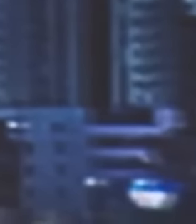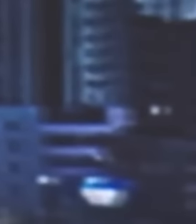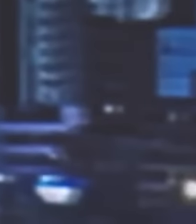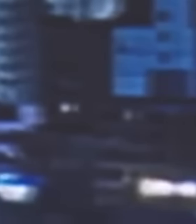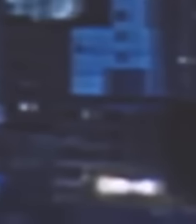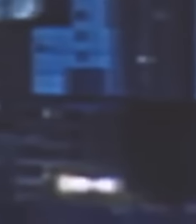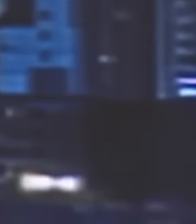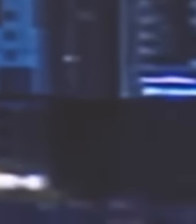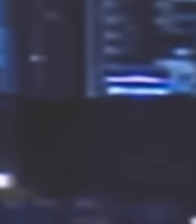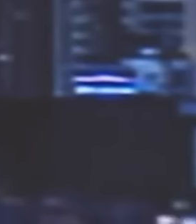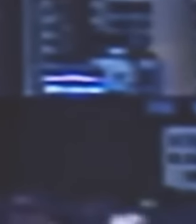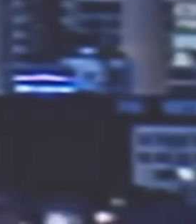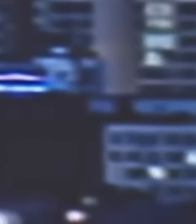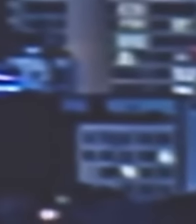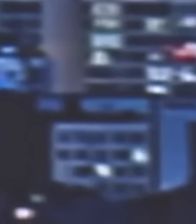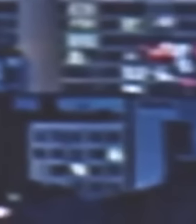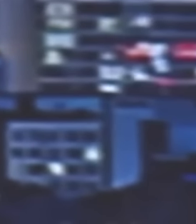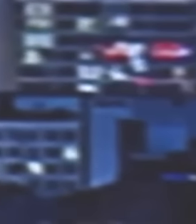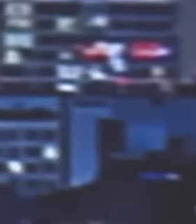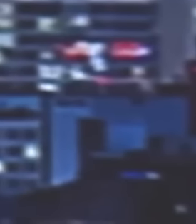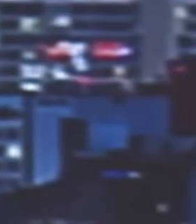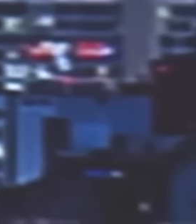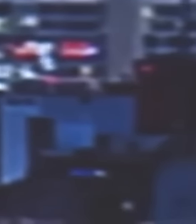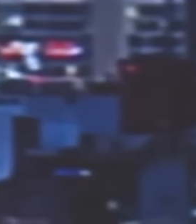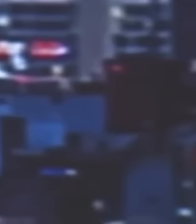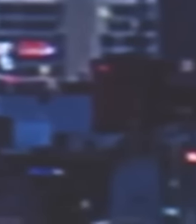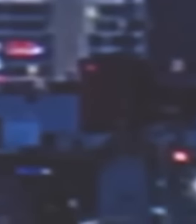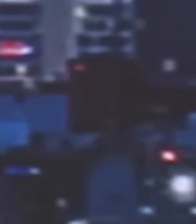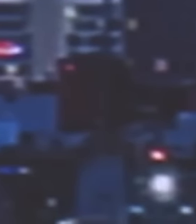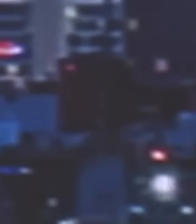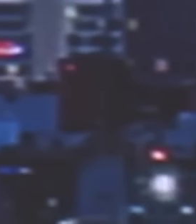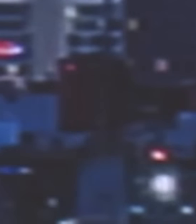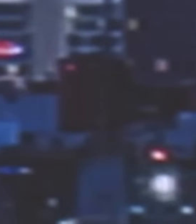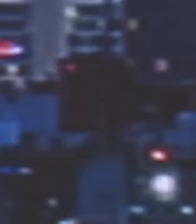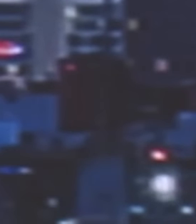저희는 저녁 6시 50분 뉴스룸에서 뵙겠습니다